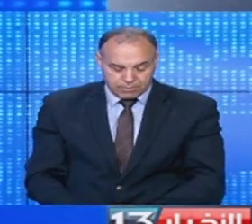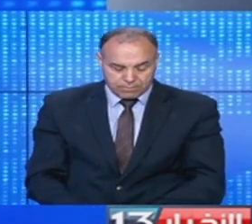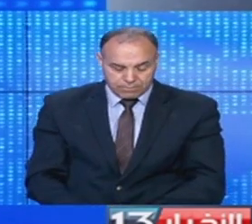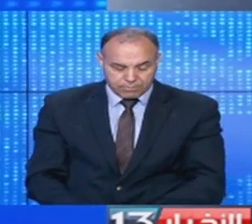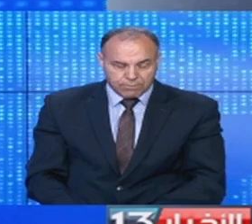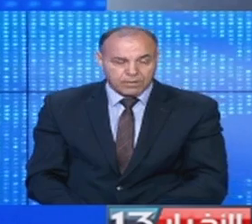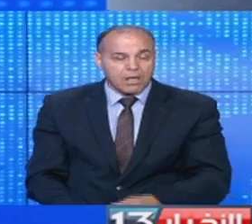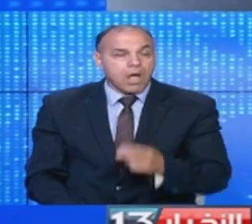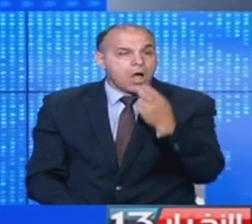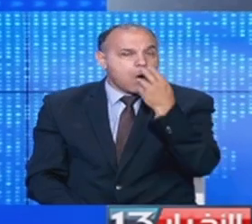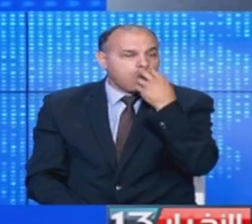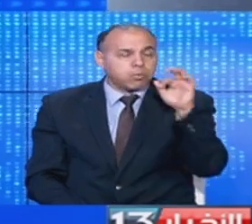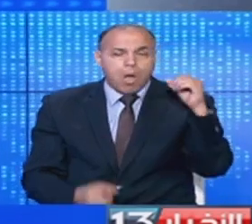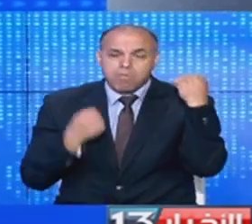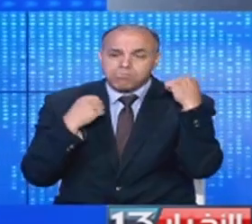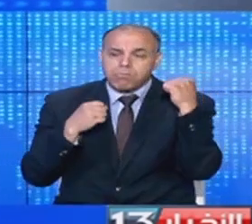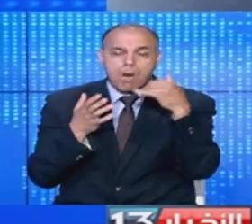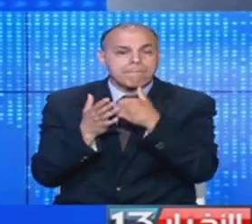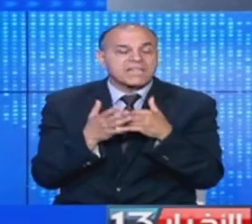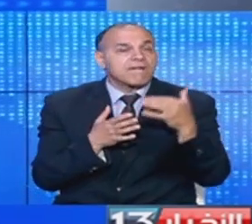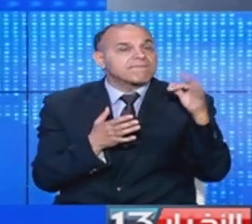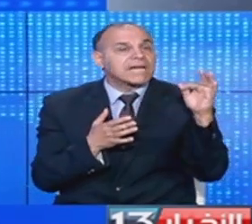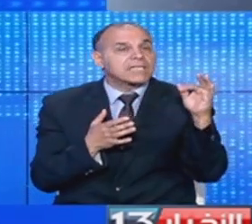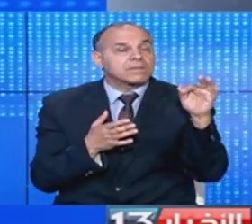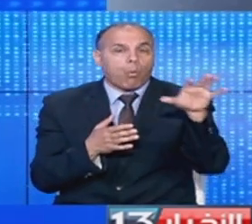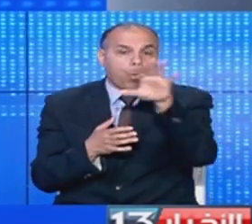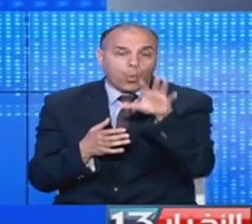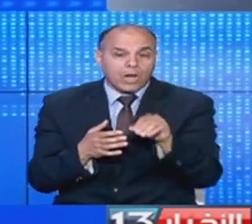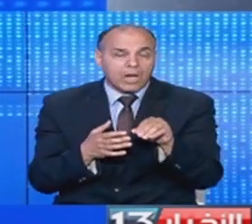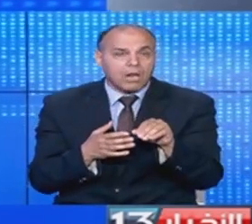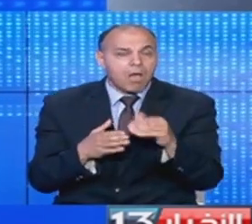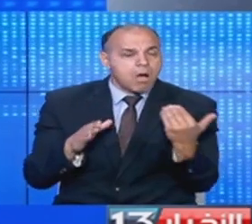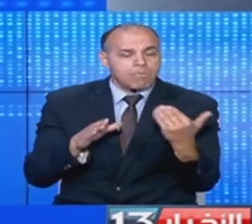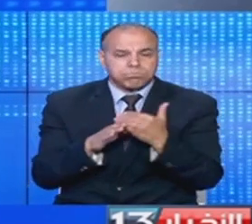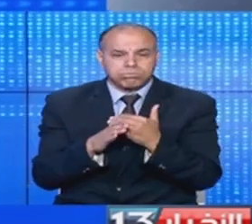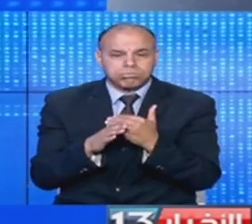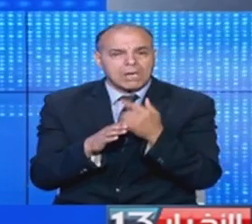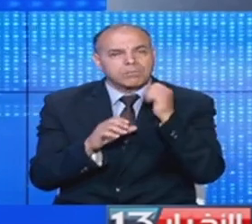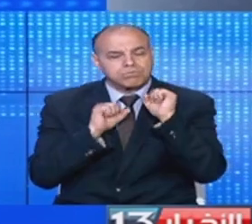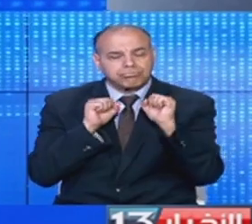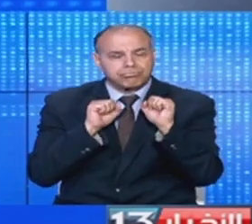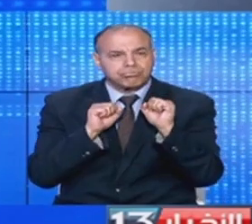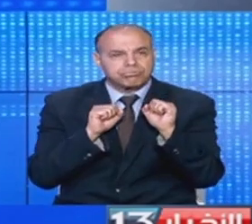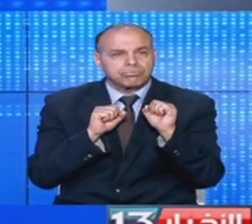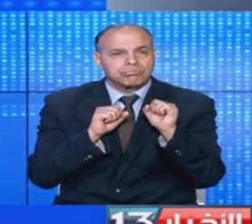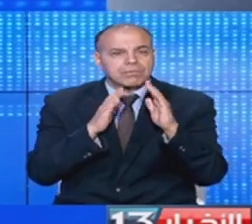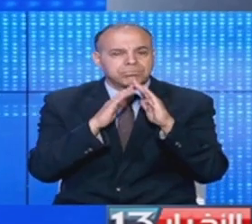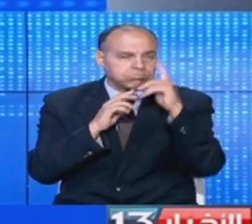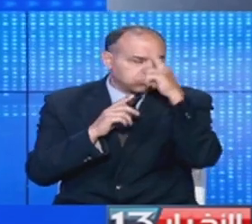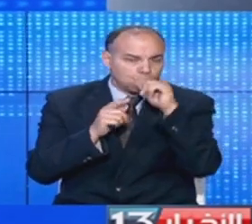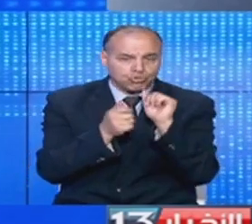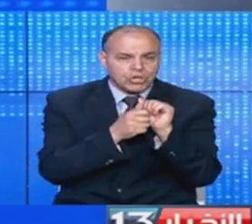نظمت الشرطة الفرنسية احتجاجات في عدة مدن بمختلف أنحاء البلاد للاعتراض على القيود المفروضة على أساليب حجز المشتبه